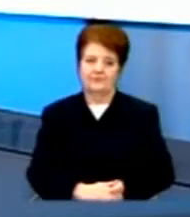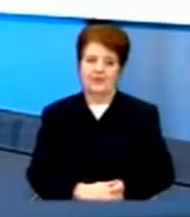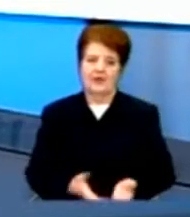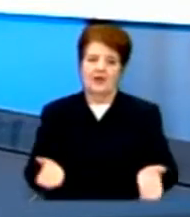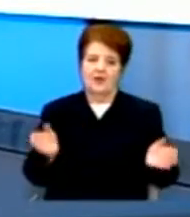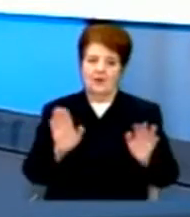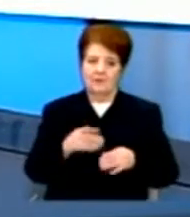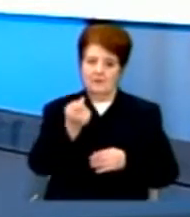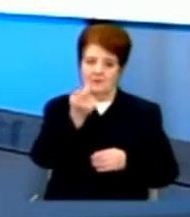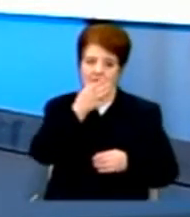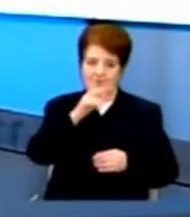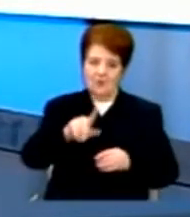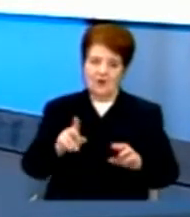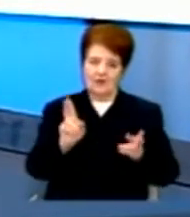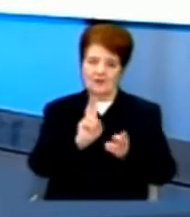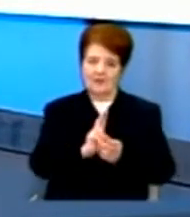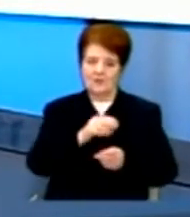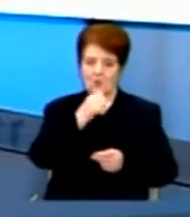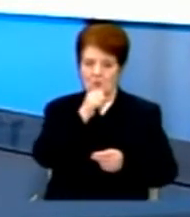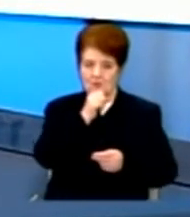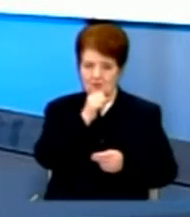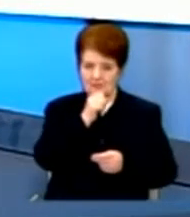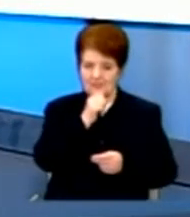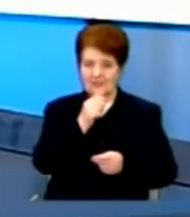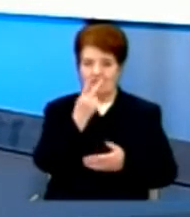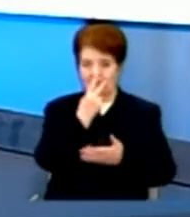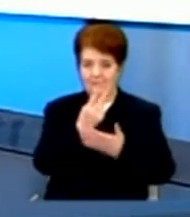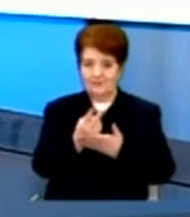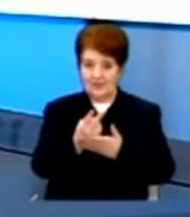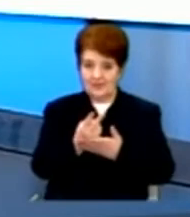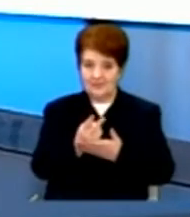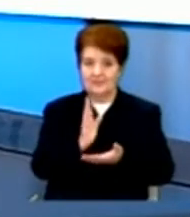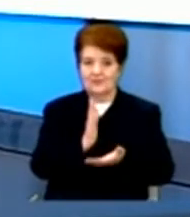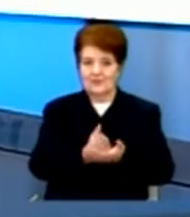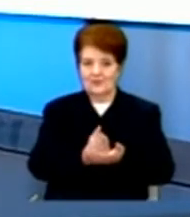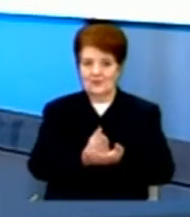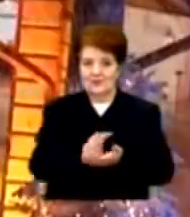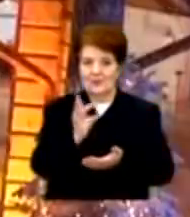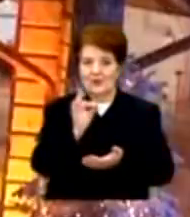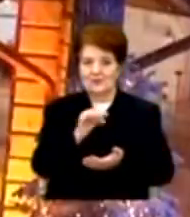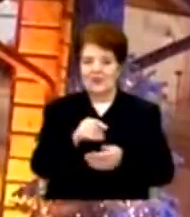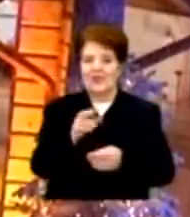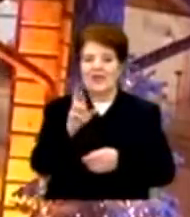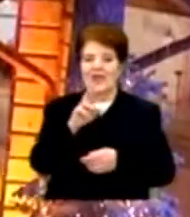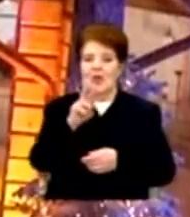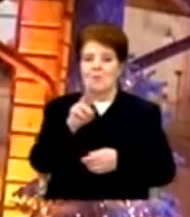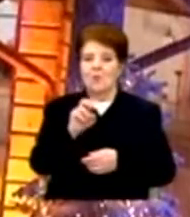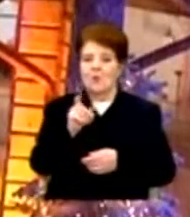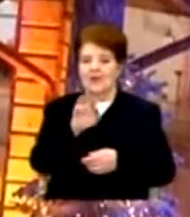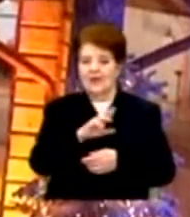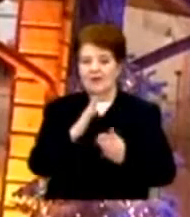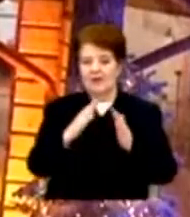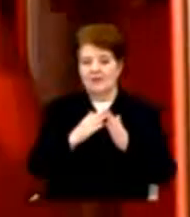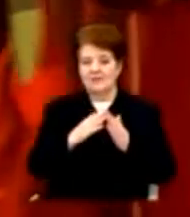Au rămas puține ore până la întâlnirea cu Moș Crăciun. Imaginele pe care le urmăriți sunt din Rovaniemi, Laponia, unde este casa